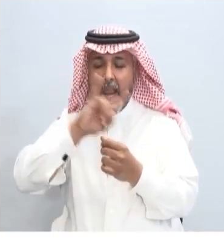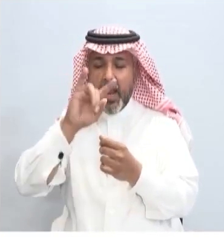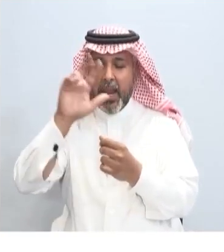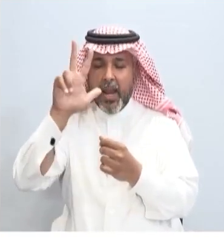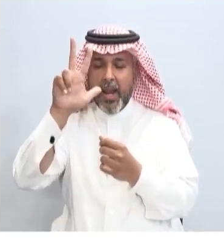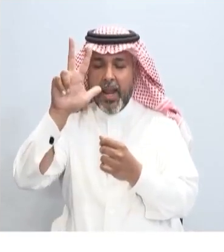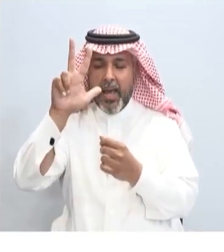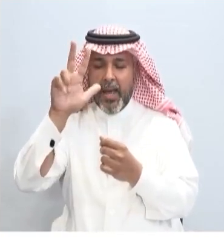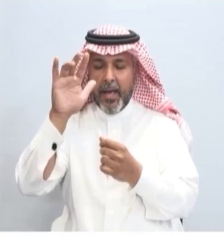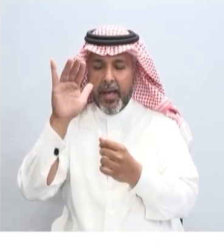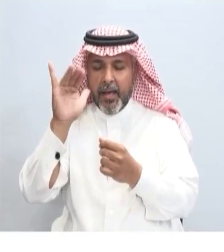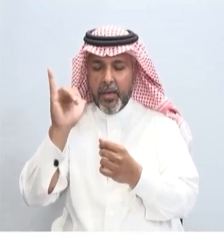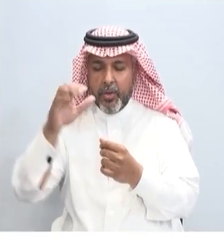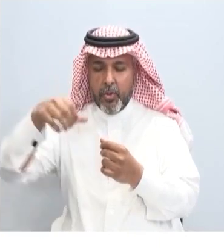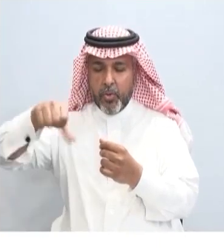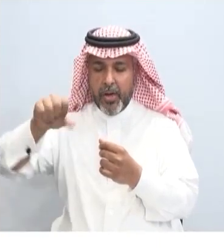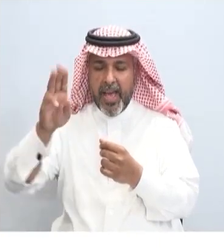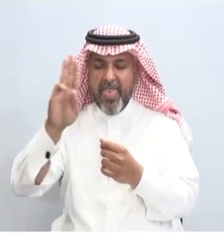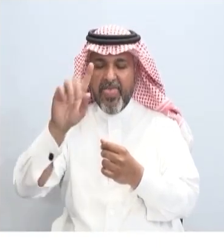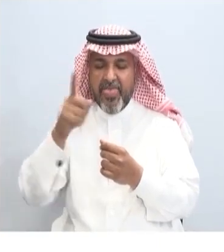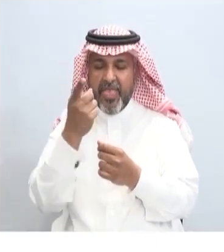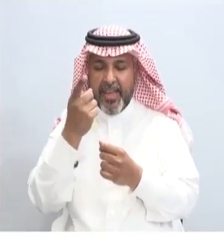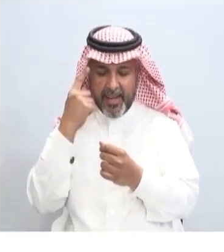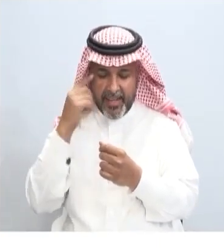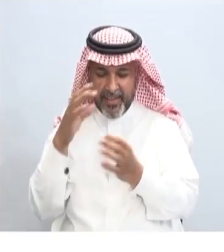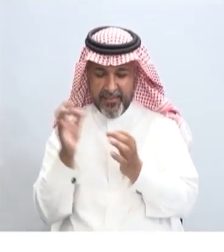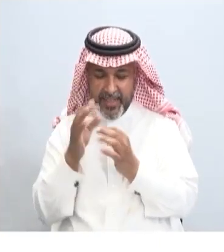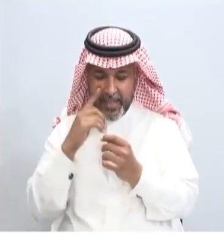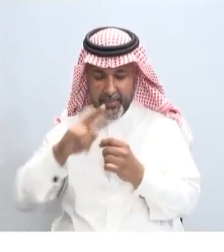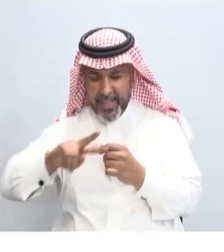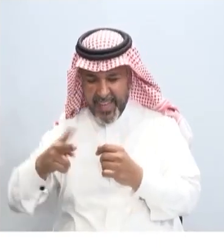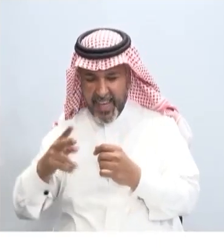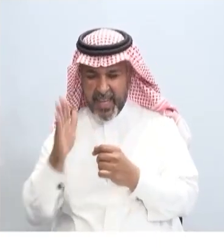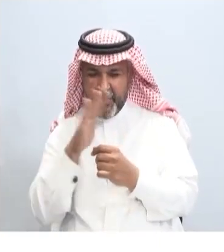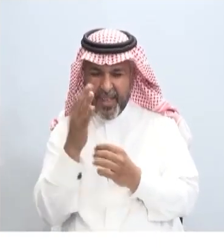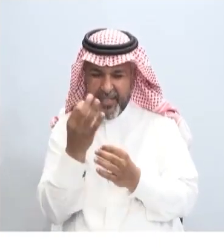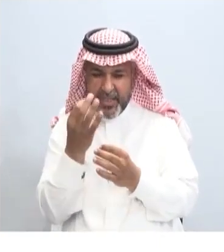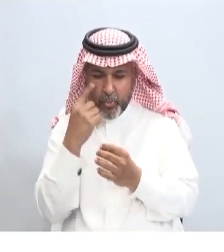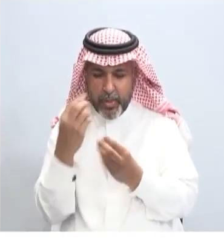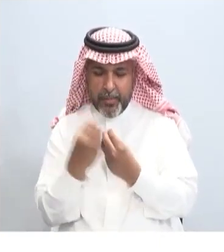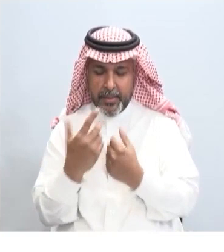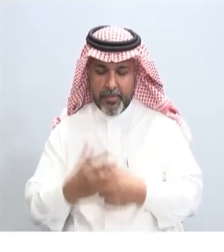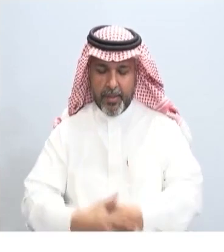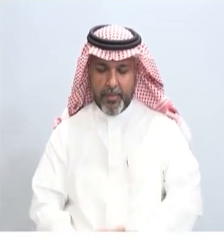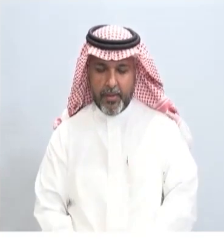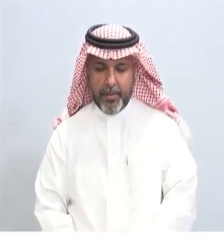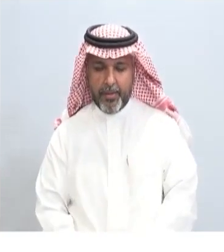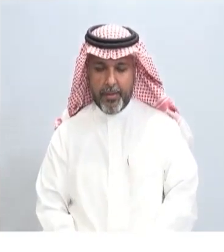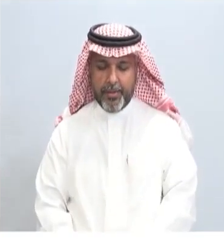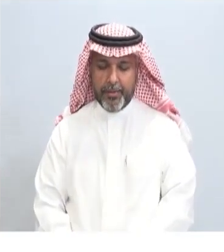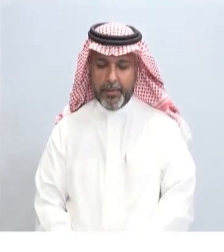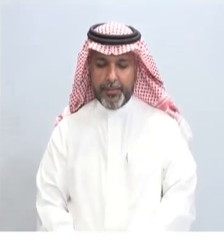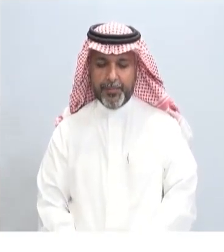كان احتمال اي يغير بطريقه ما احتمال حدوث البي فانا ساجري الحادثتين معا او